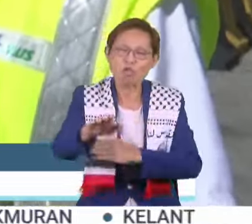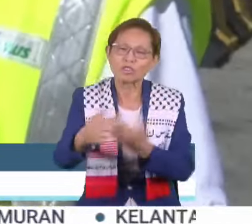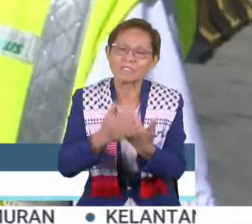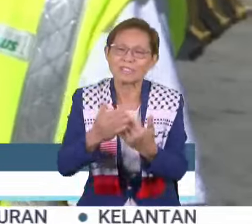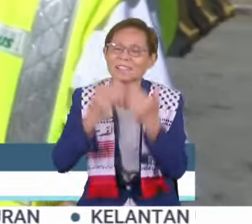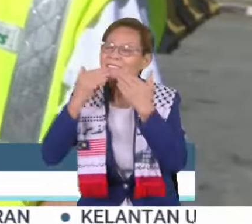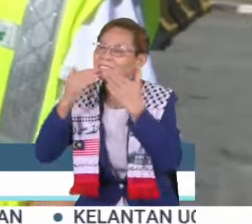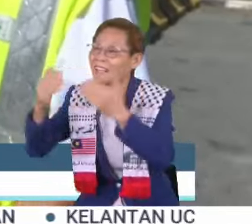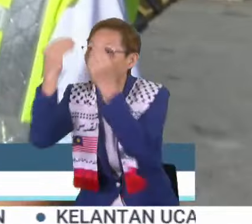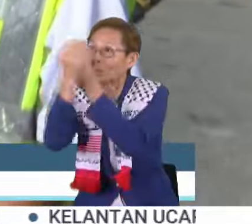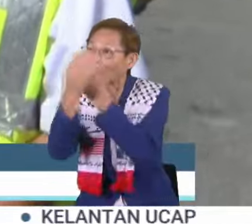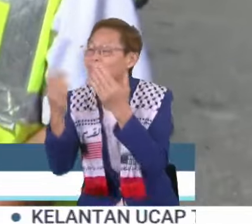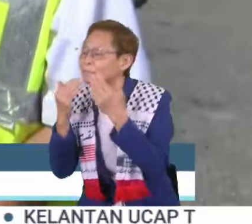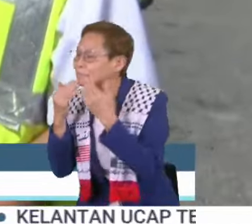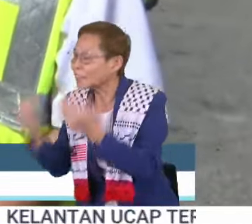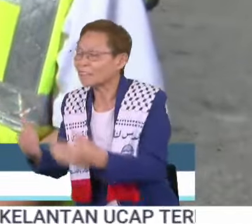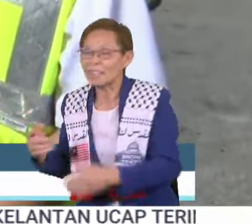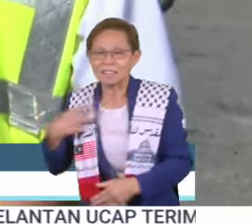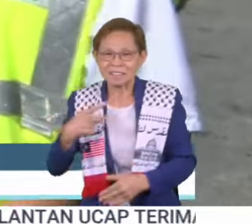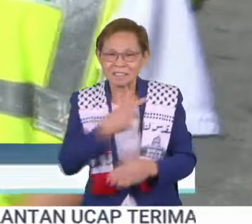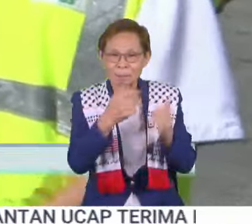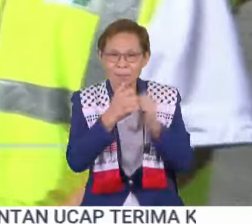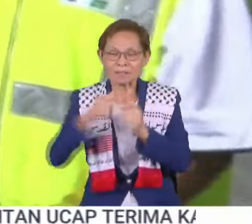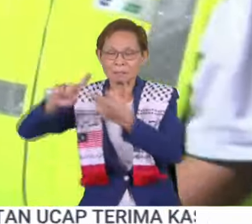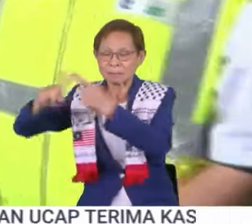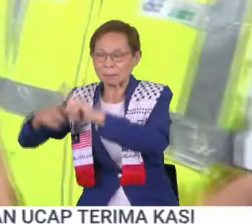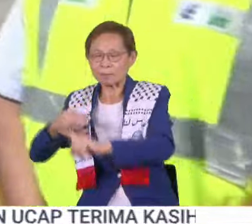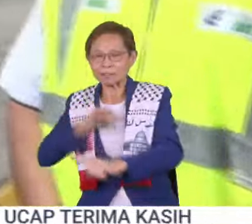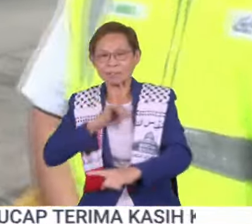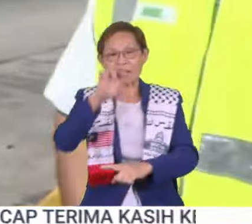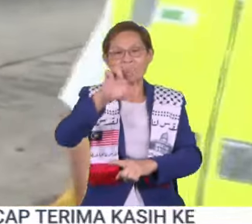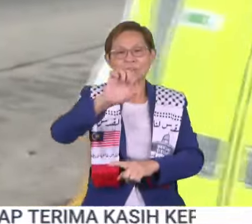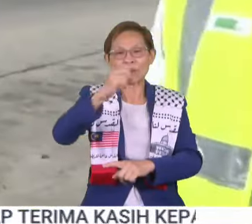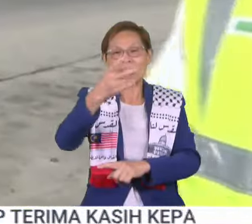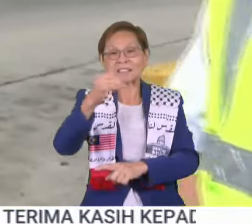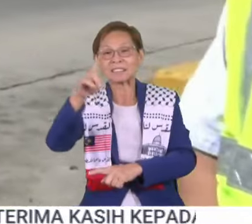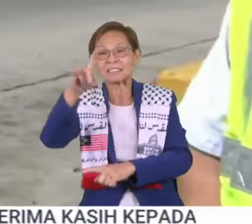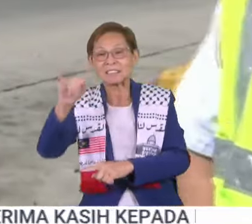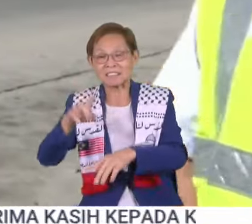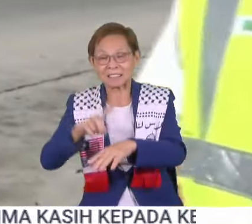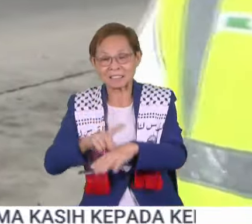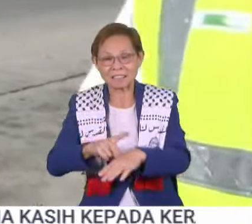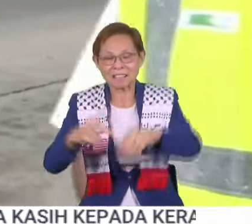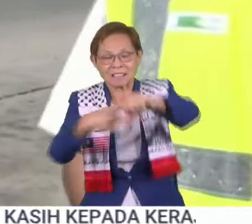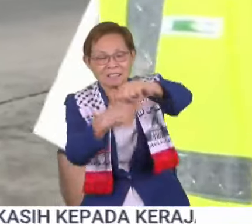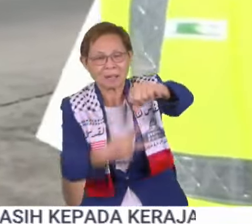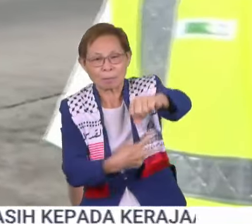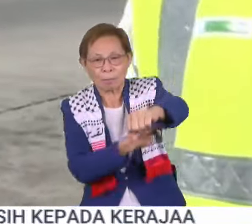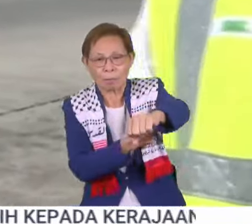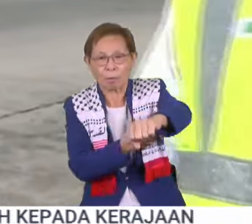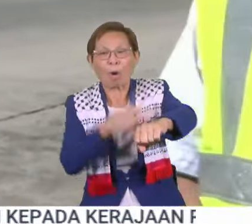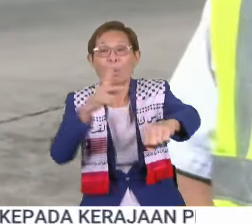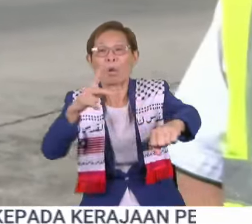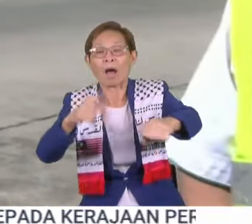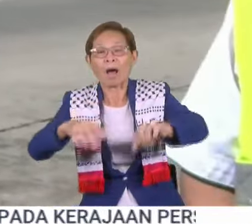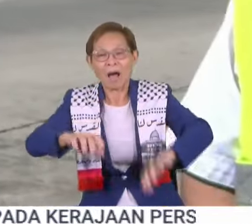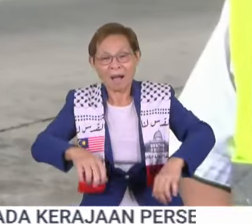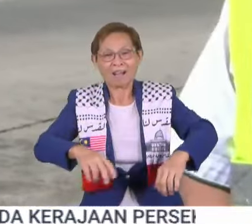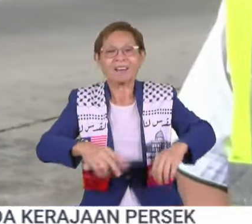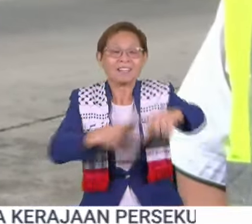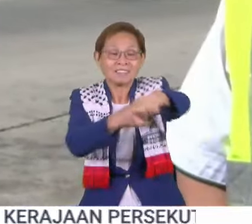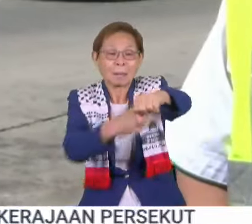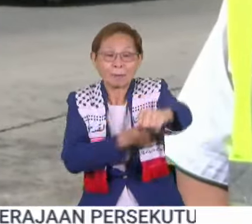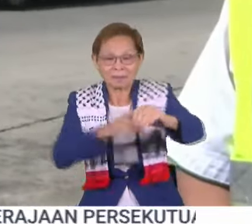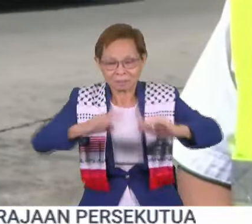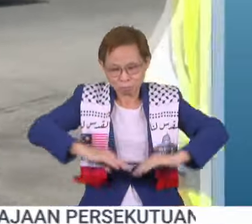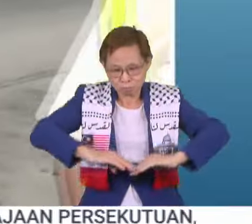atas perkuasaan itu tadi. Jadi seterusnya kita bersama dengan sahabat saya Muhammad Rashidi yang kini telah pun berada di Jambatan Angkat Kuala Terengganu. Rashidi, bagaimana